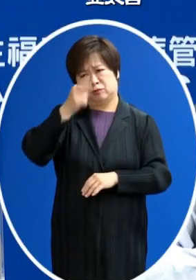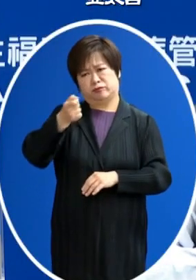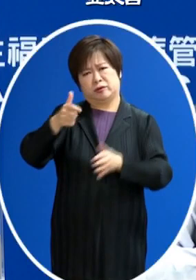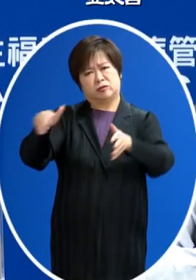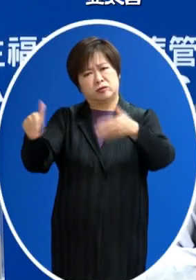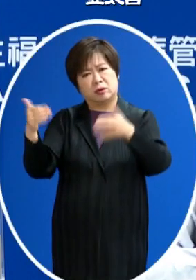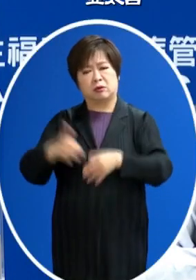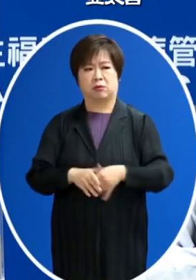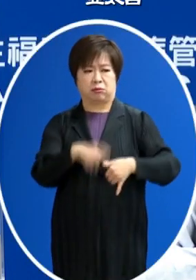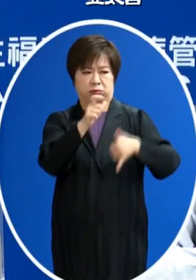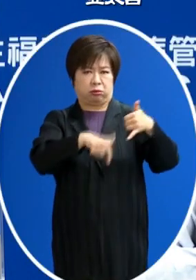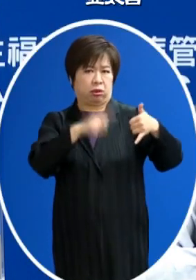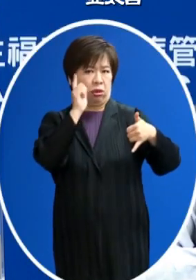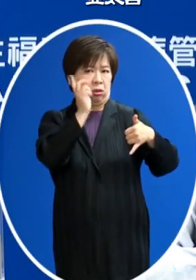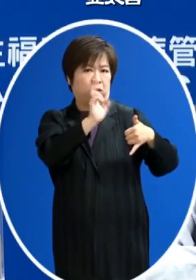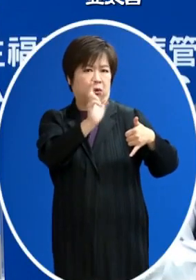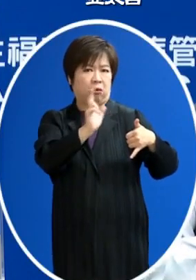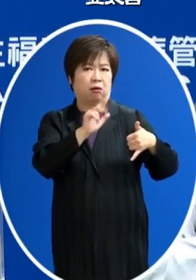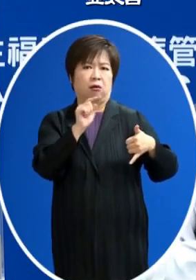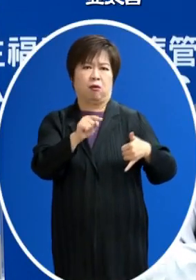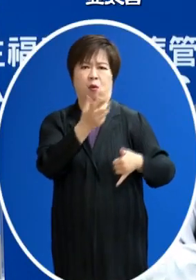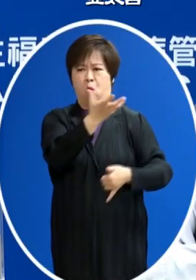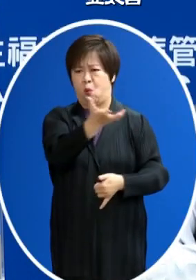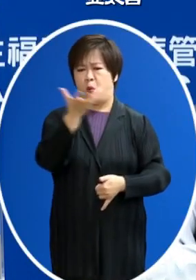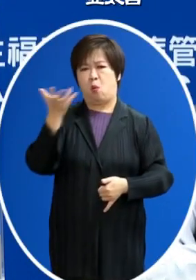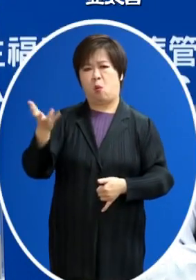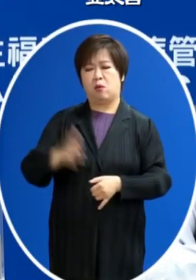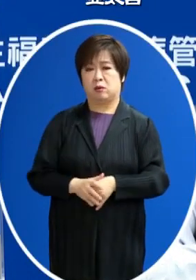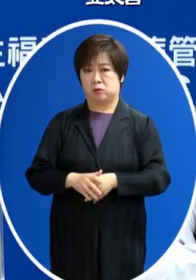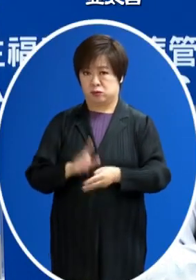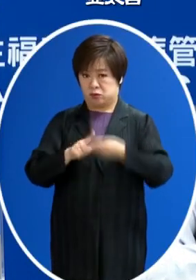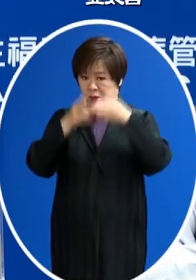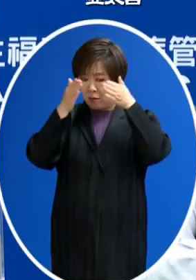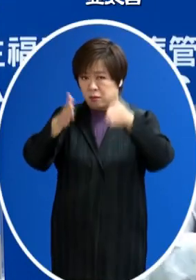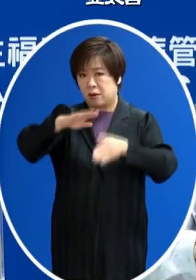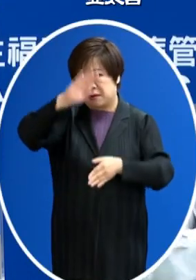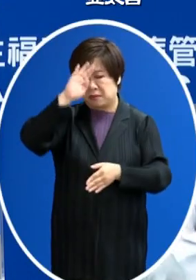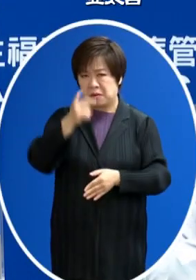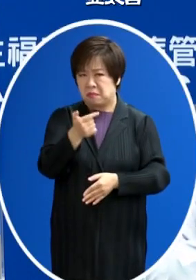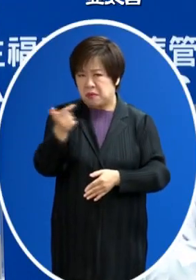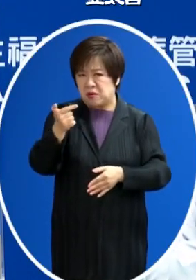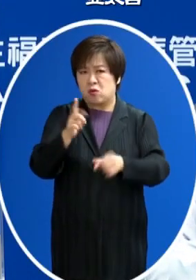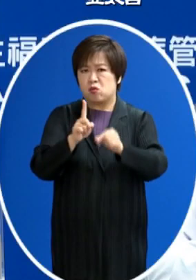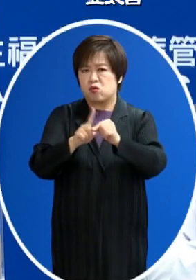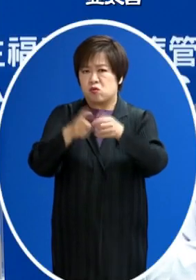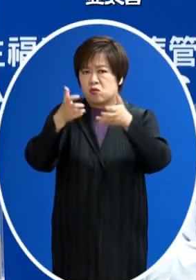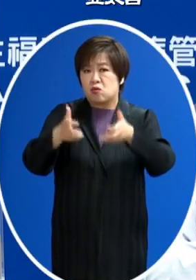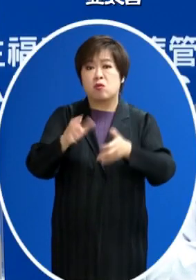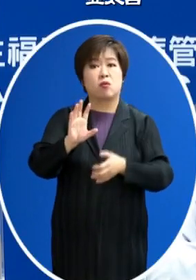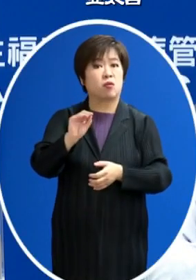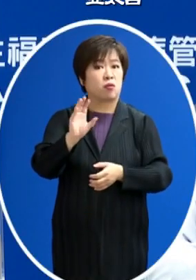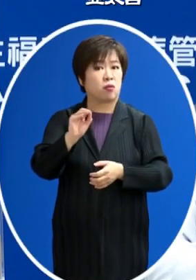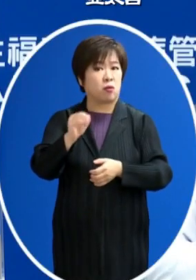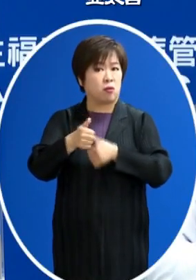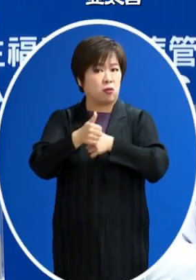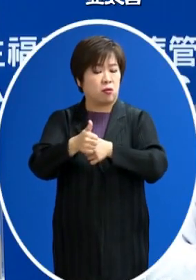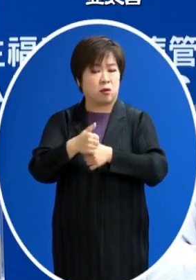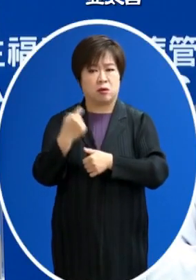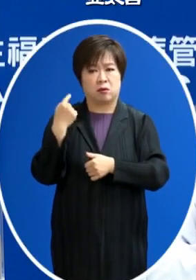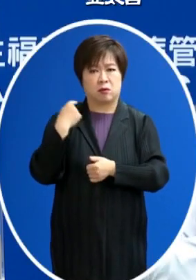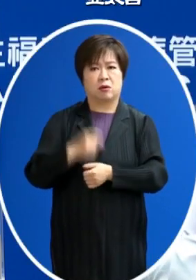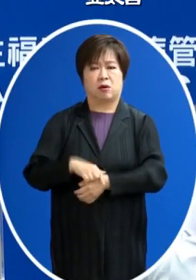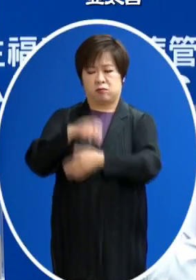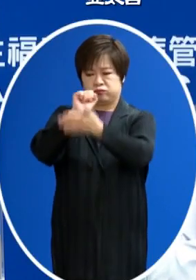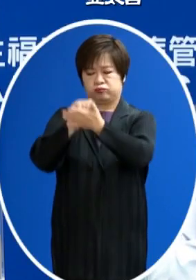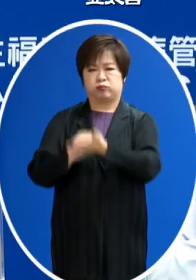多，那我们关心的重点还是在中重症，中重症的一个情况。那今天虽然昨天案子很多，但目